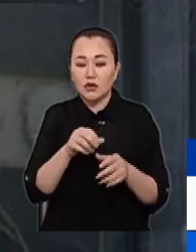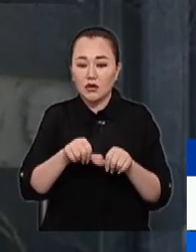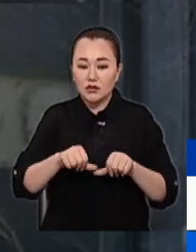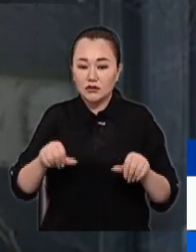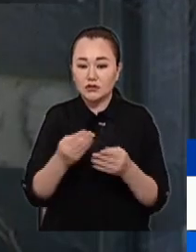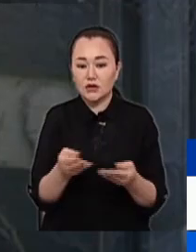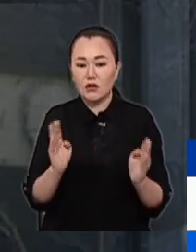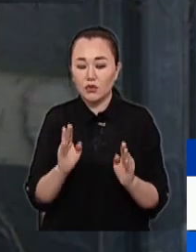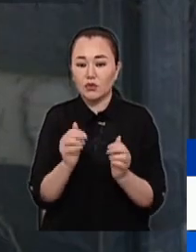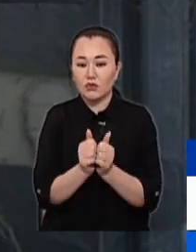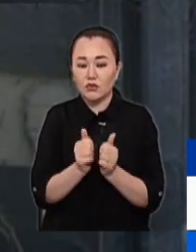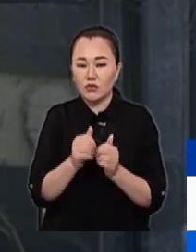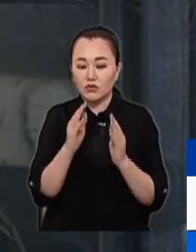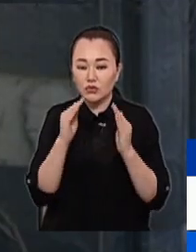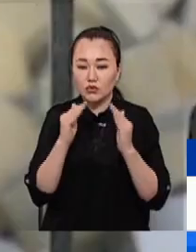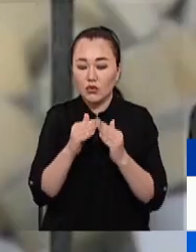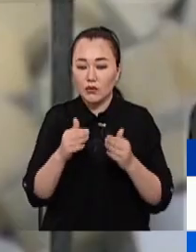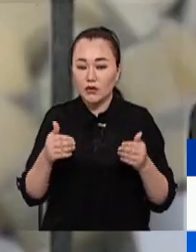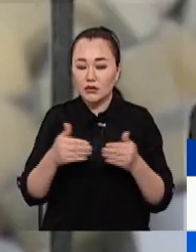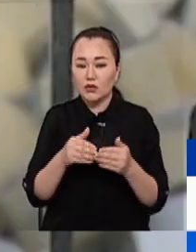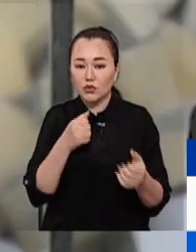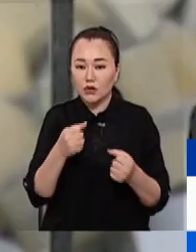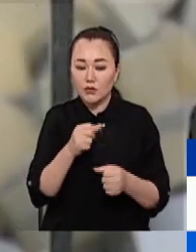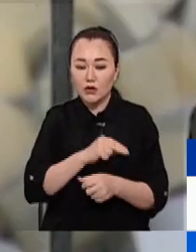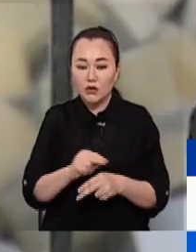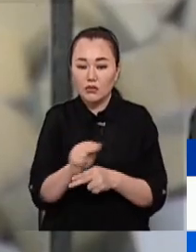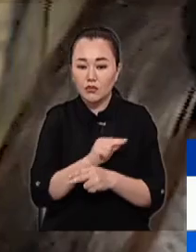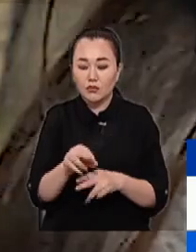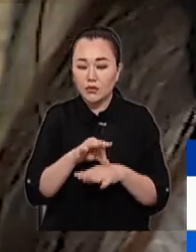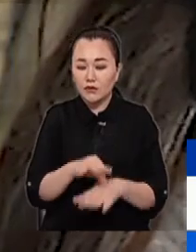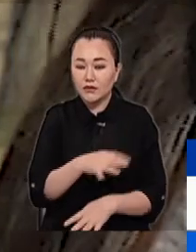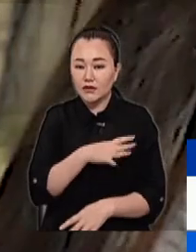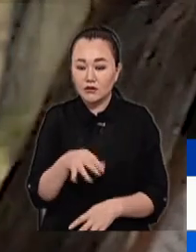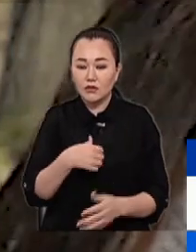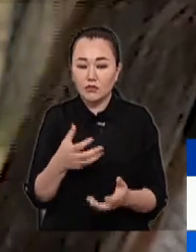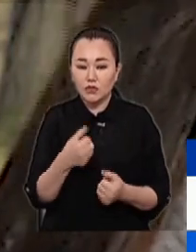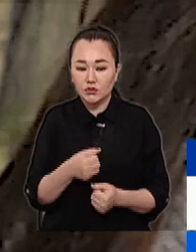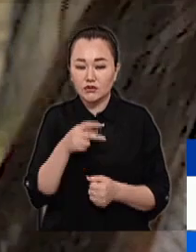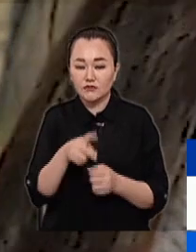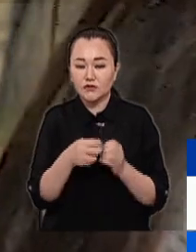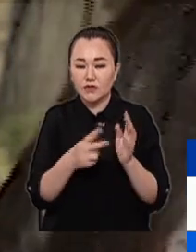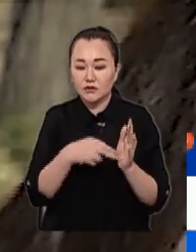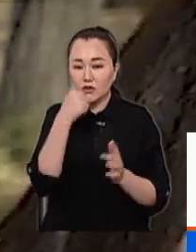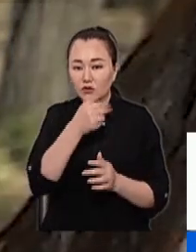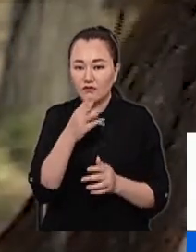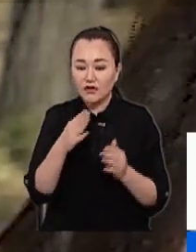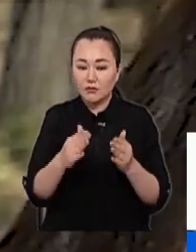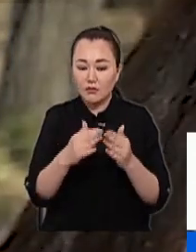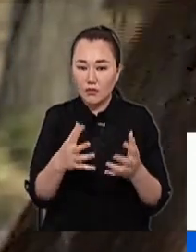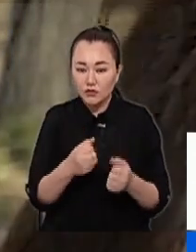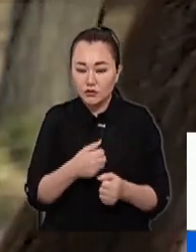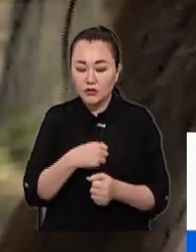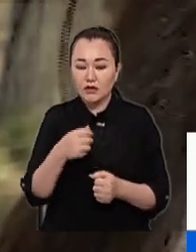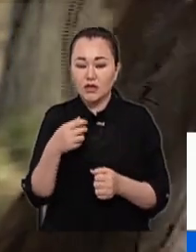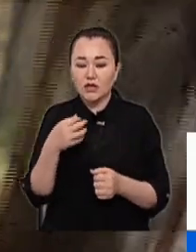забором проход с угла дома. Работы по укреплению фасада не проводили. Я получила квартиру в 2017 году. Этой зимой мой сын